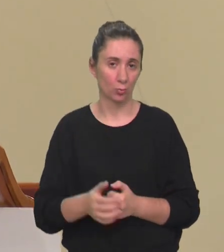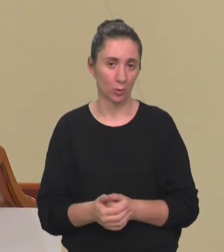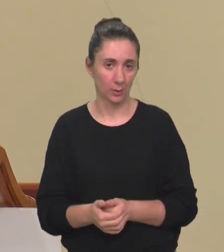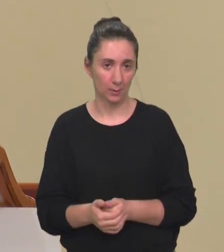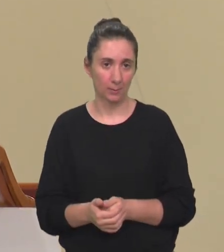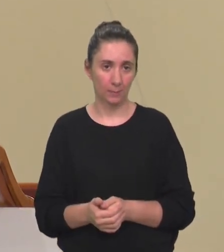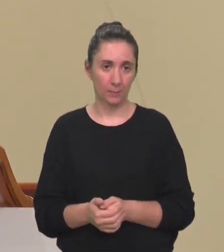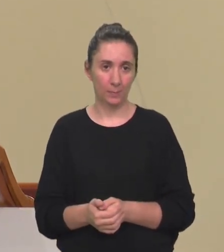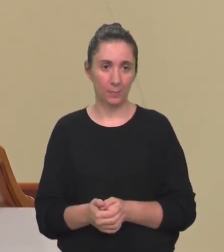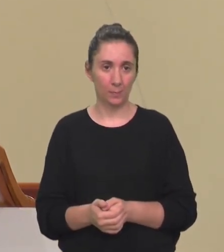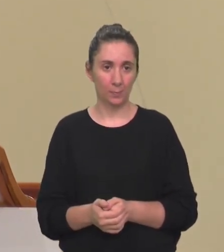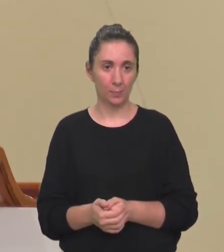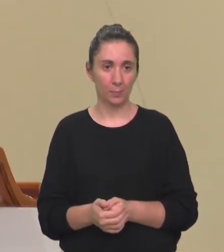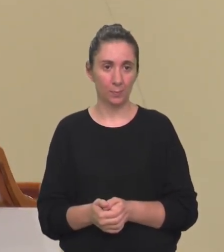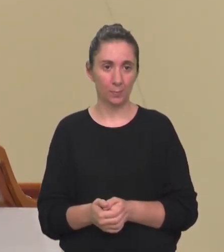županije.